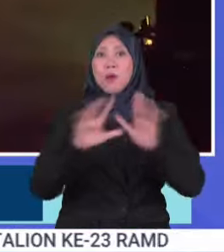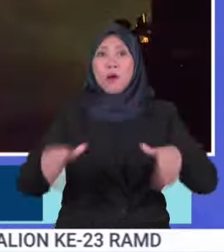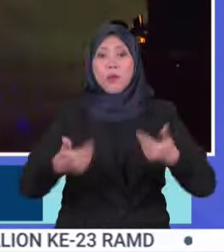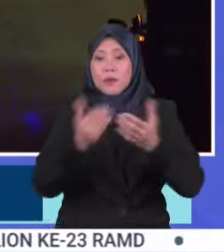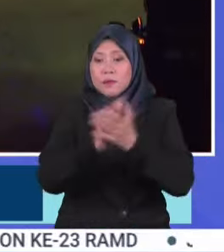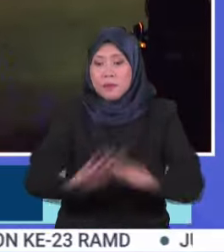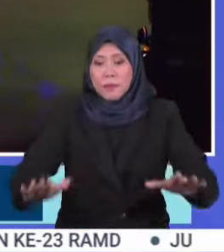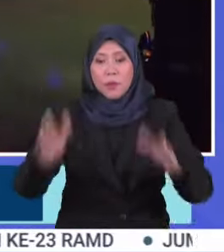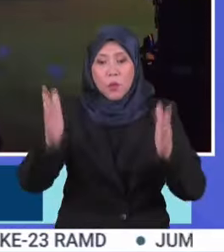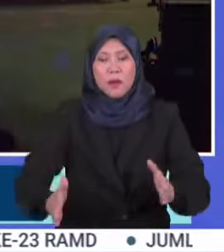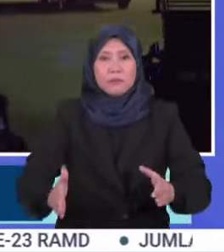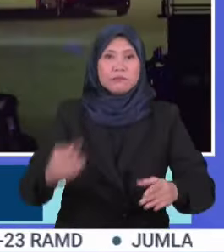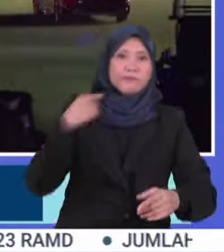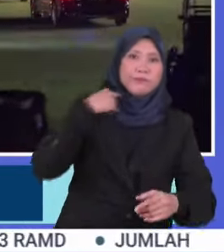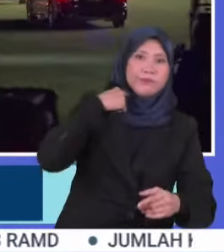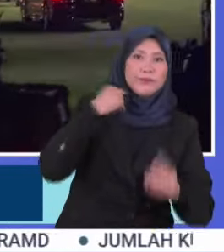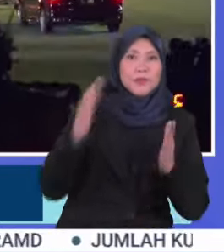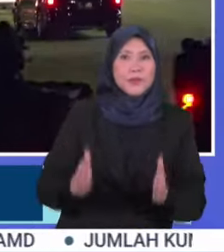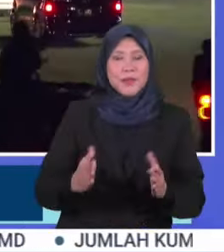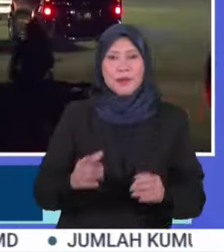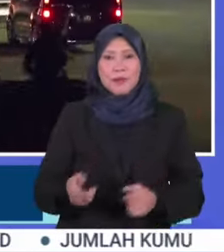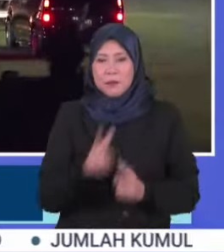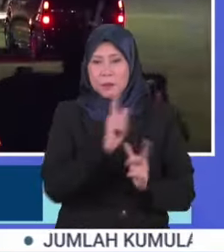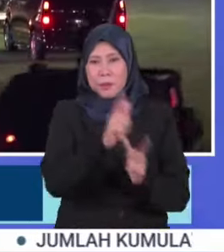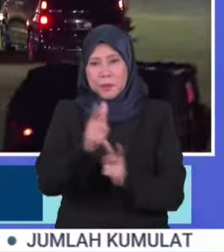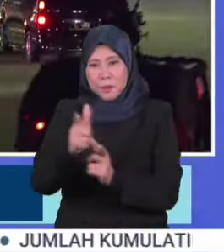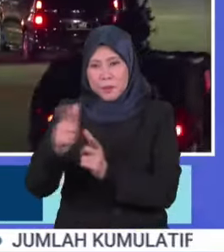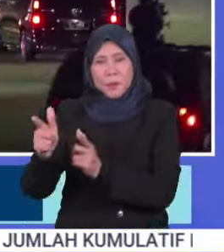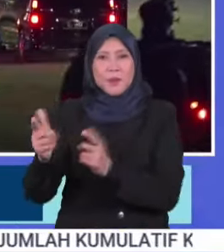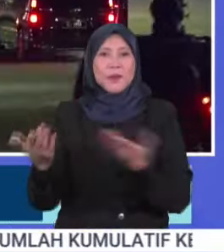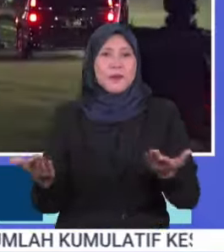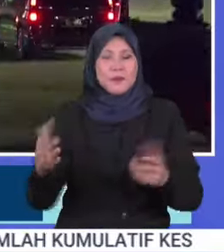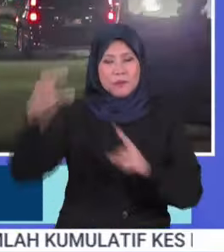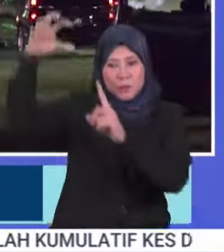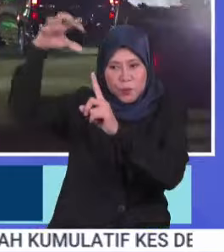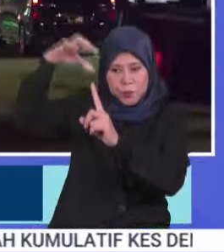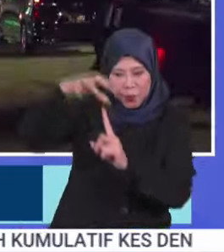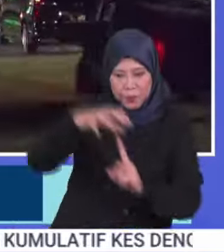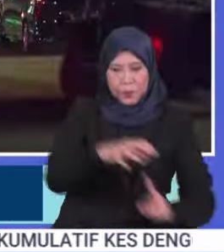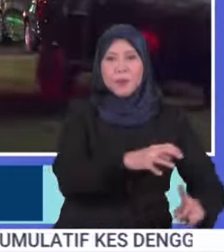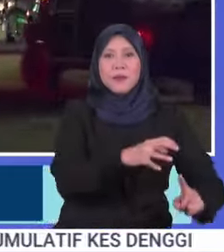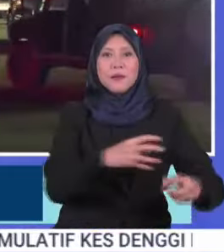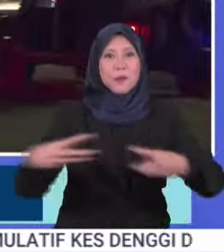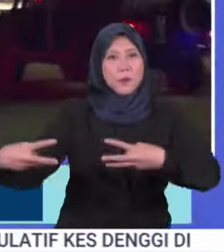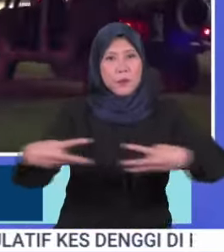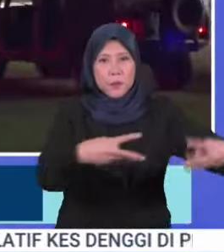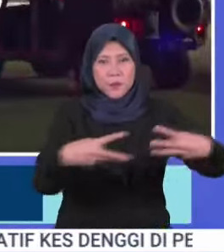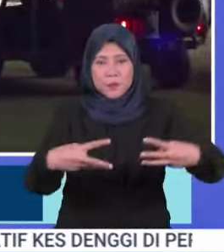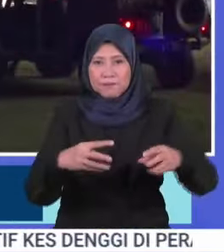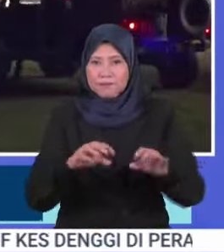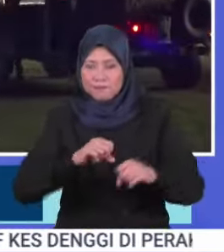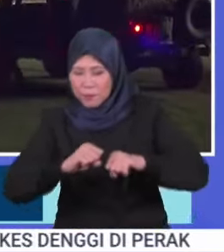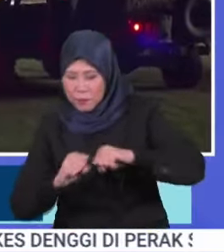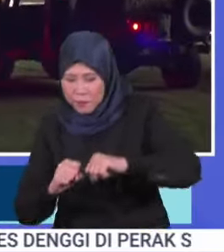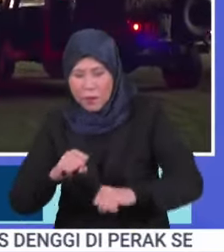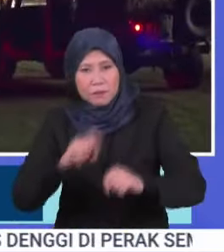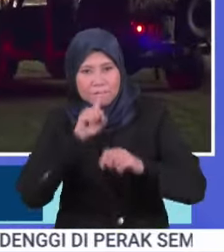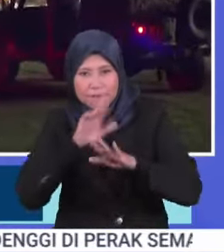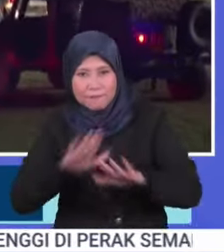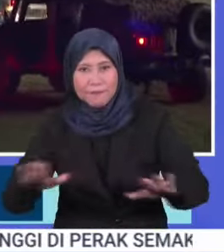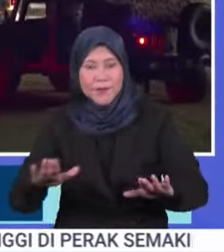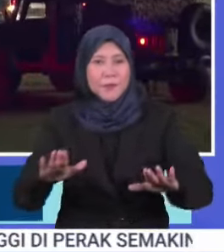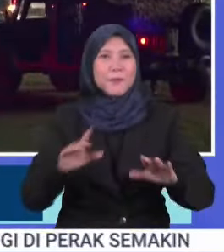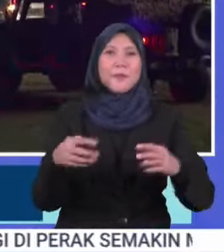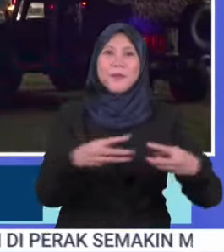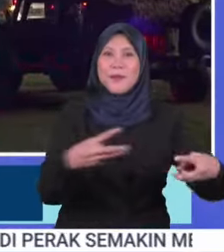menyelamatkan tebusan, drumline, tempur tanpa senjata, terjunan bebas, tarian perang, kawat senyap, pancaragam